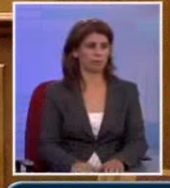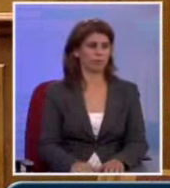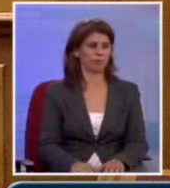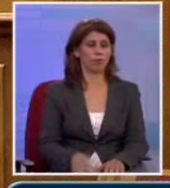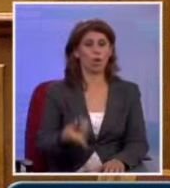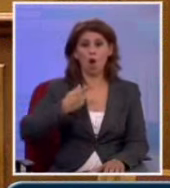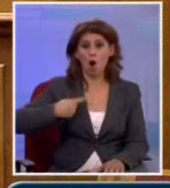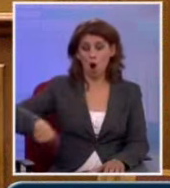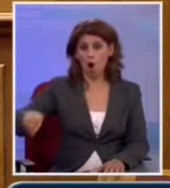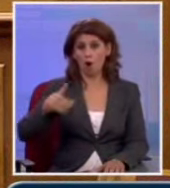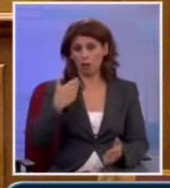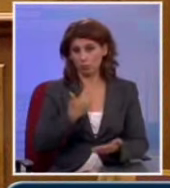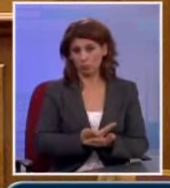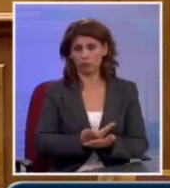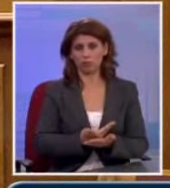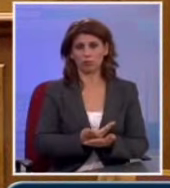όλοι μας θα κληθούμε